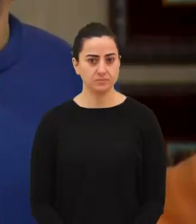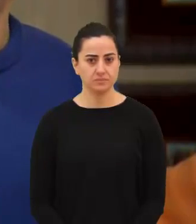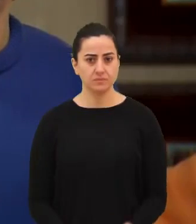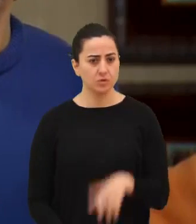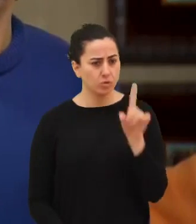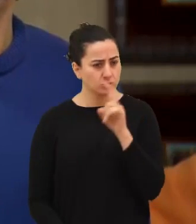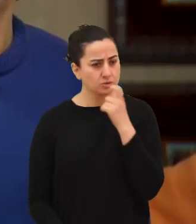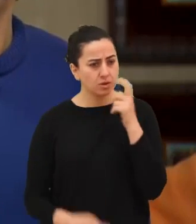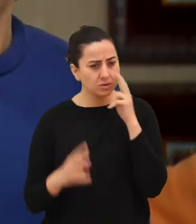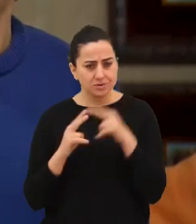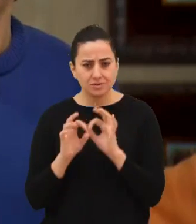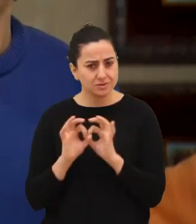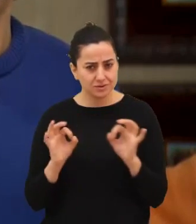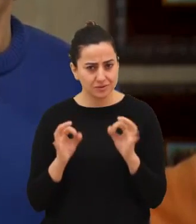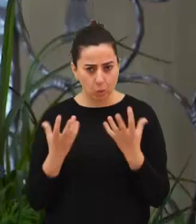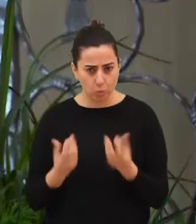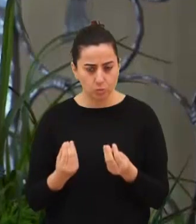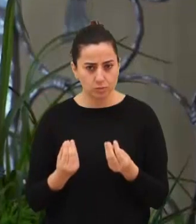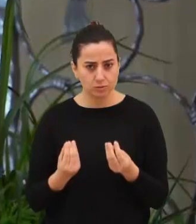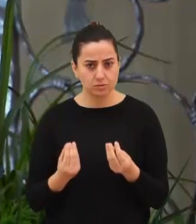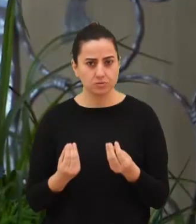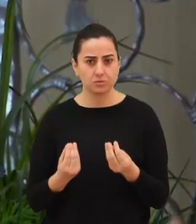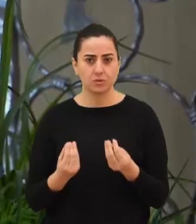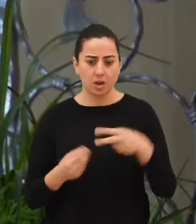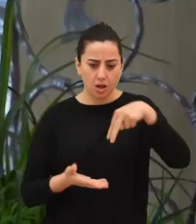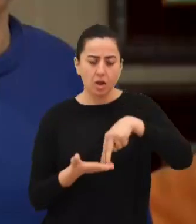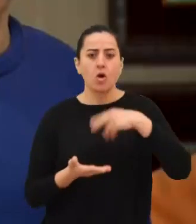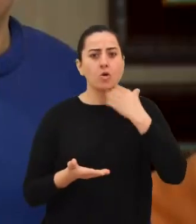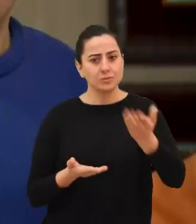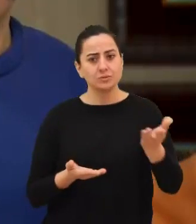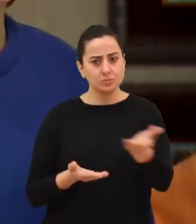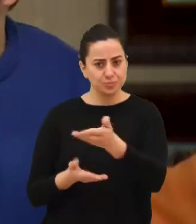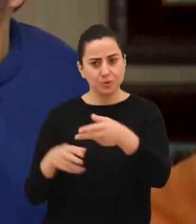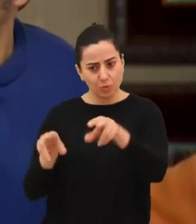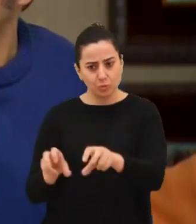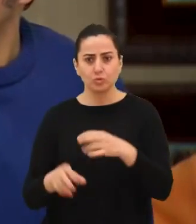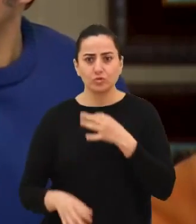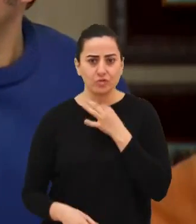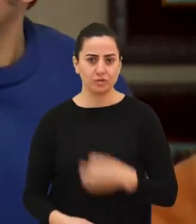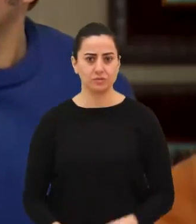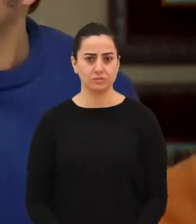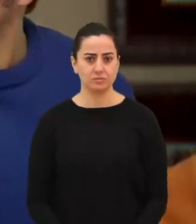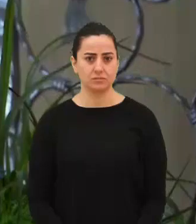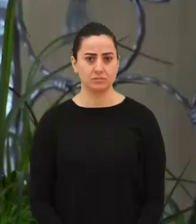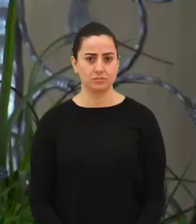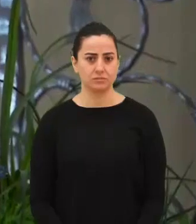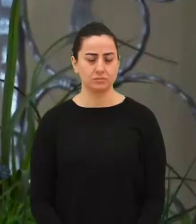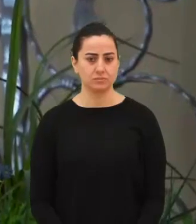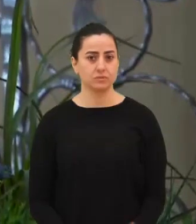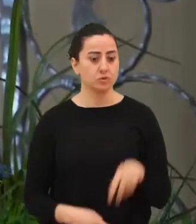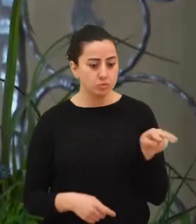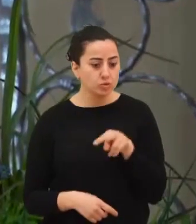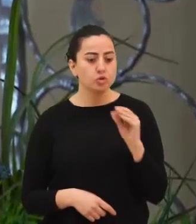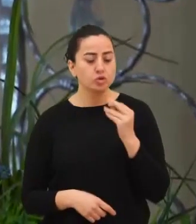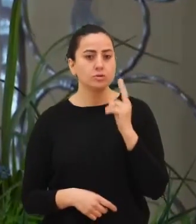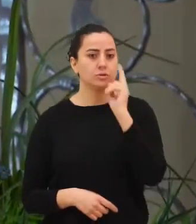10 yıl falan oldu herhalde görüşmeyeli, değil mi? Böyle ayakta da kaldınız. Şöyle geçin, rahat rahat oturun, öyle konuşalım. Bu